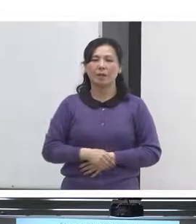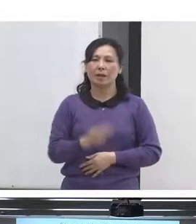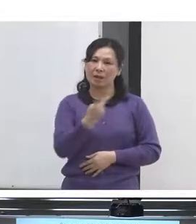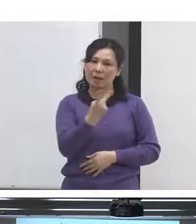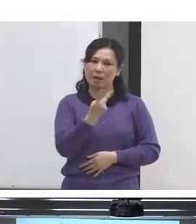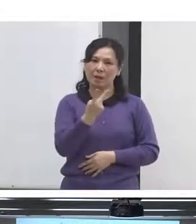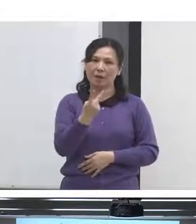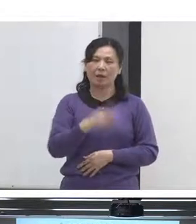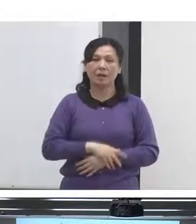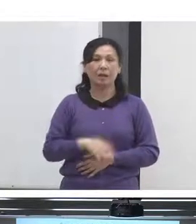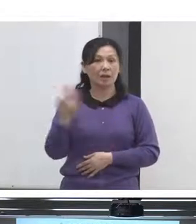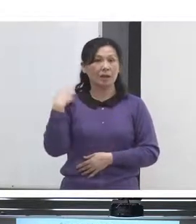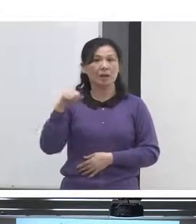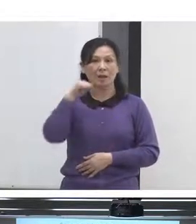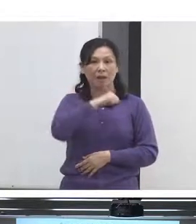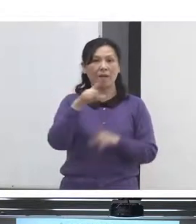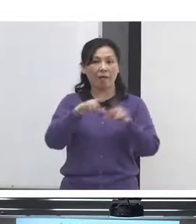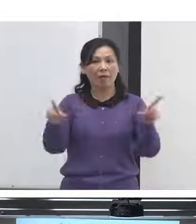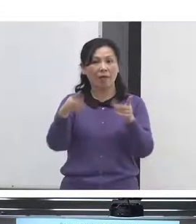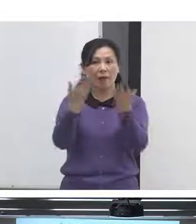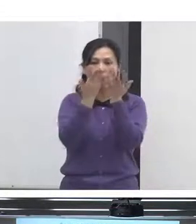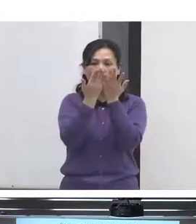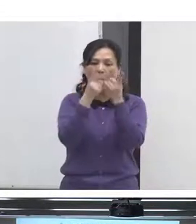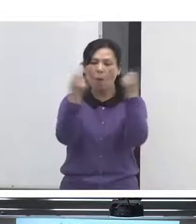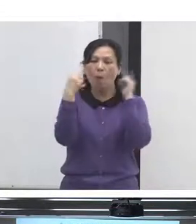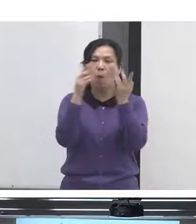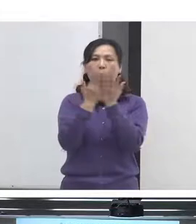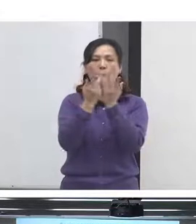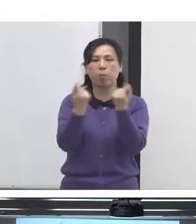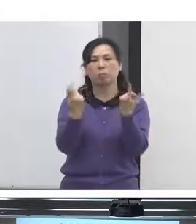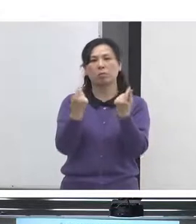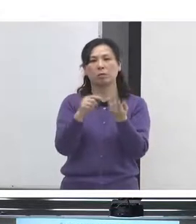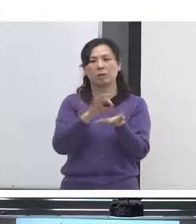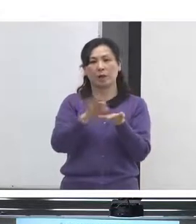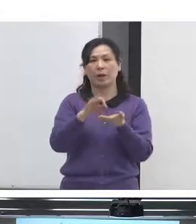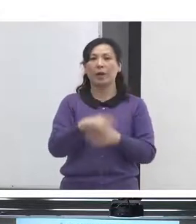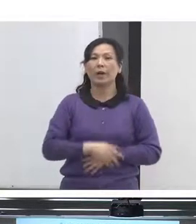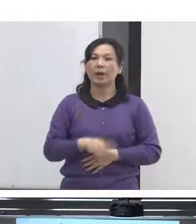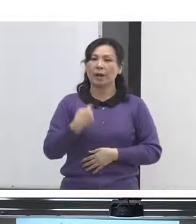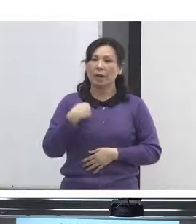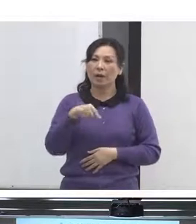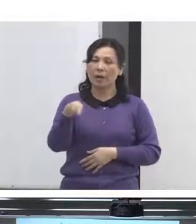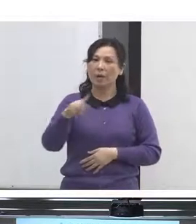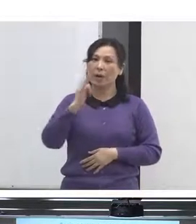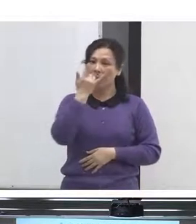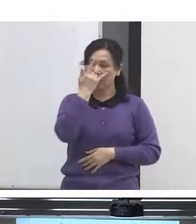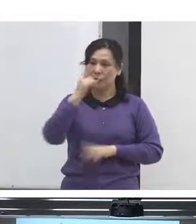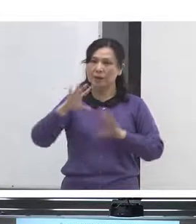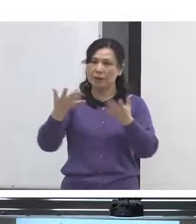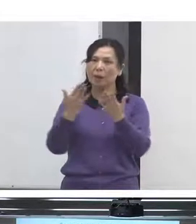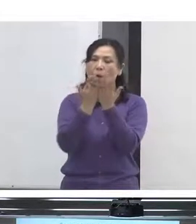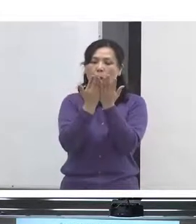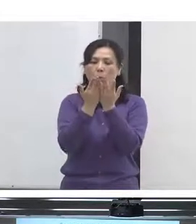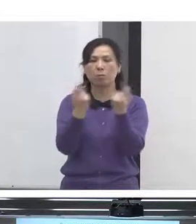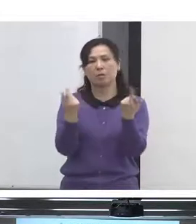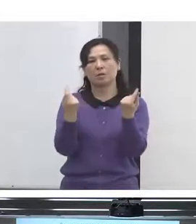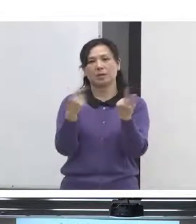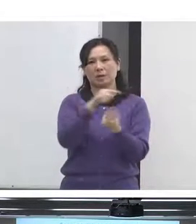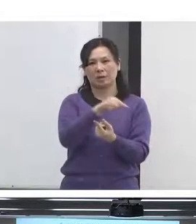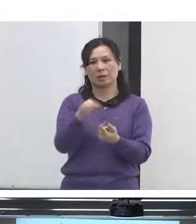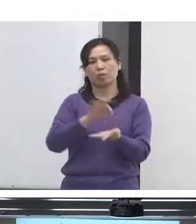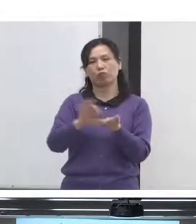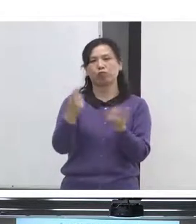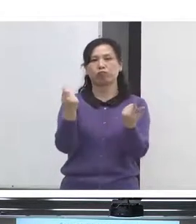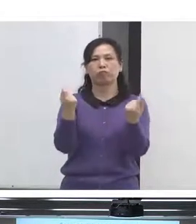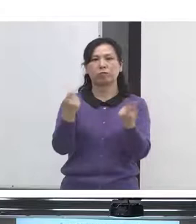像我在以前在台大念书的时候，学校也是教 ArcGIS 这一块。那我在爱丁堡念资讯的时候，空间资讯的时候也是教 ArcGIS 这一块。那